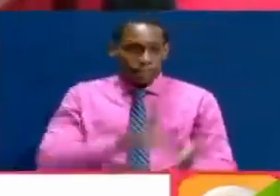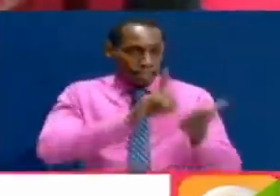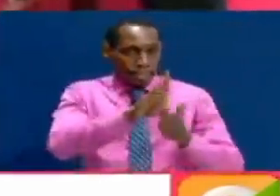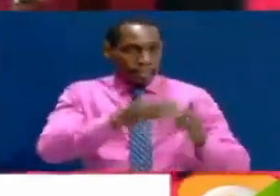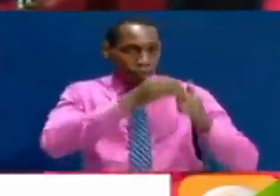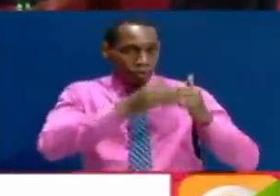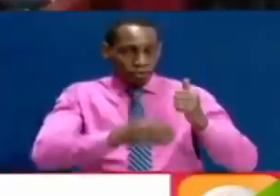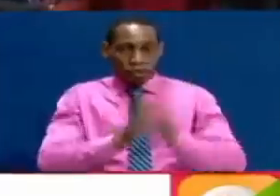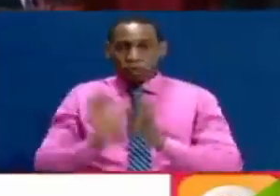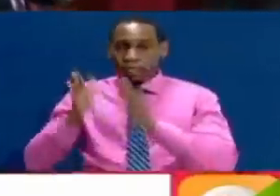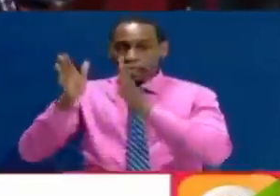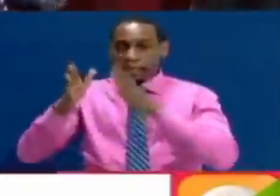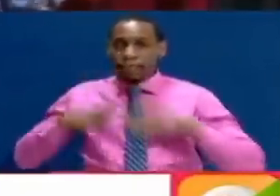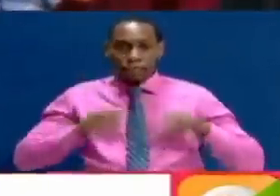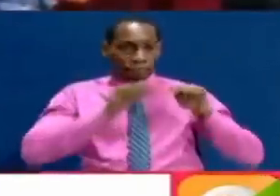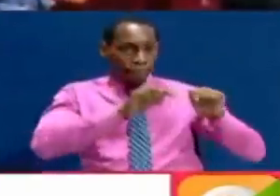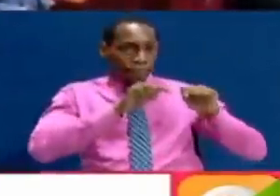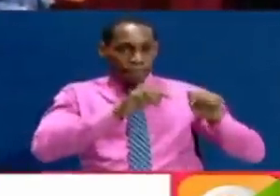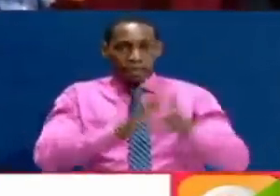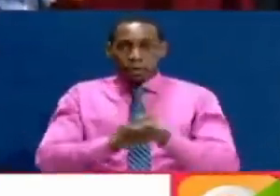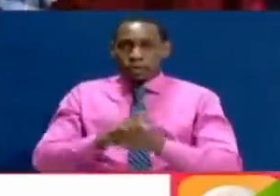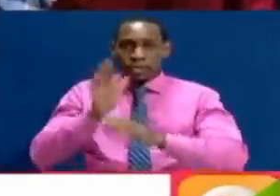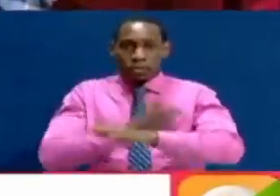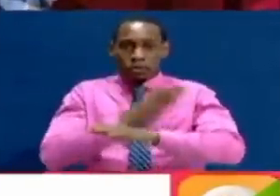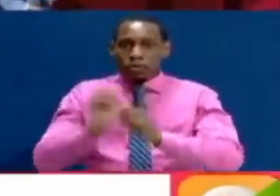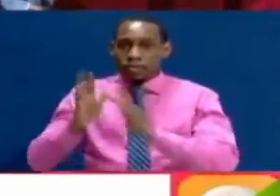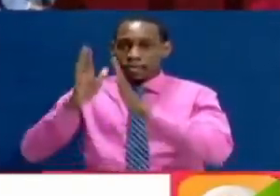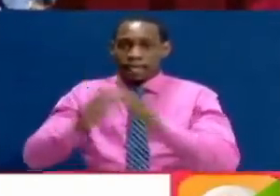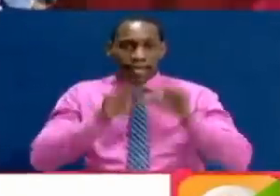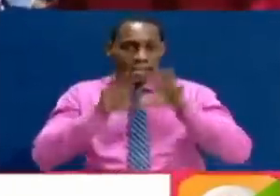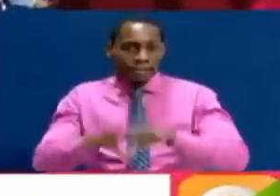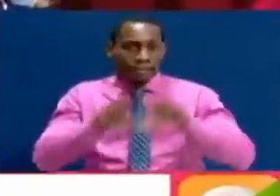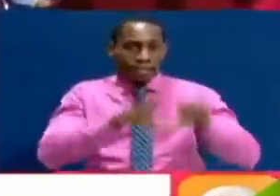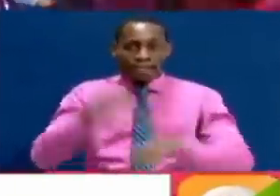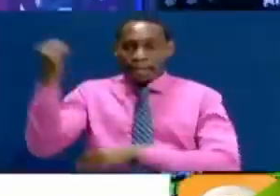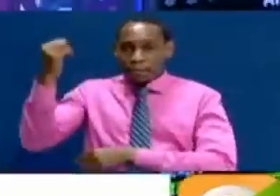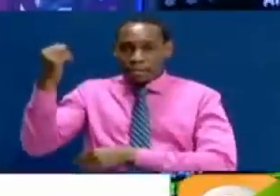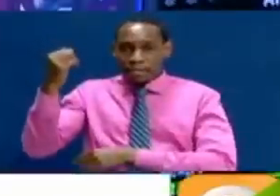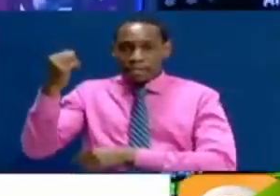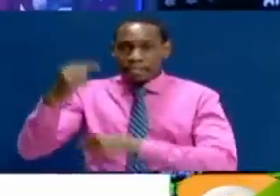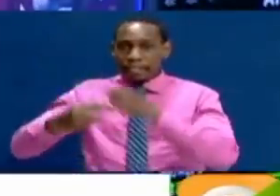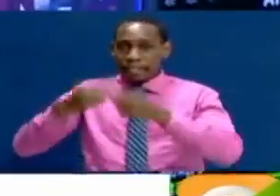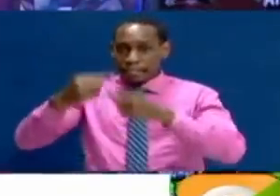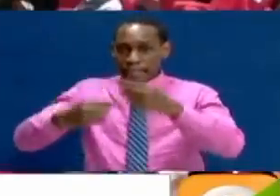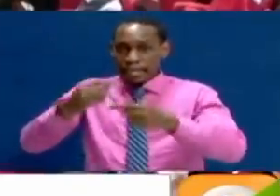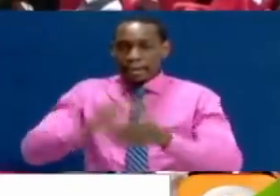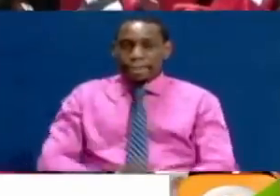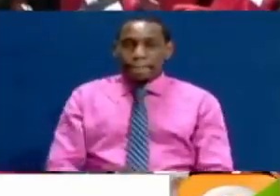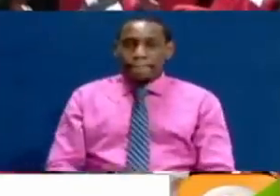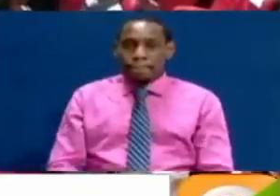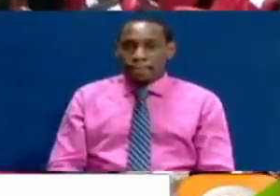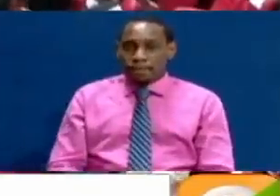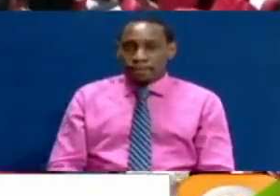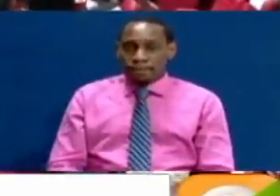Kutimuliwa kwa Sonko kukishabikiwa na wakosoaji wake, huku nyimbo za kusherehekea masaibu yake ya kisiasa zikiteka anga.